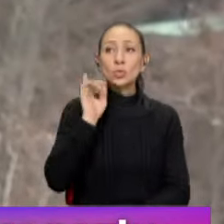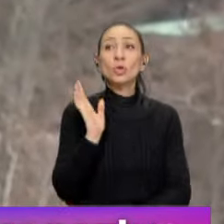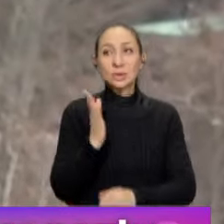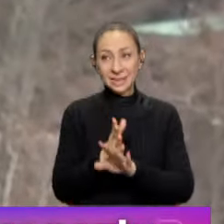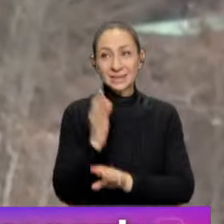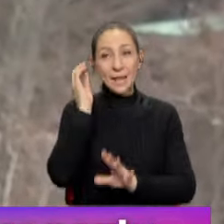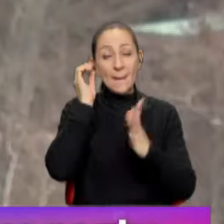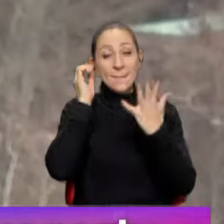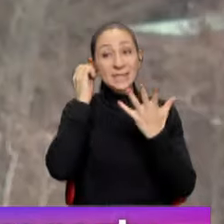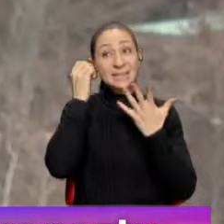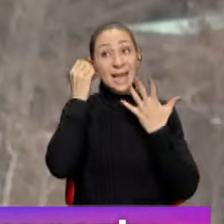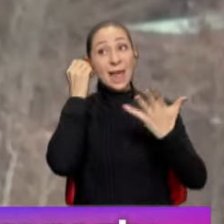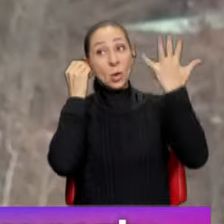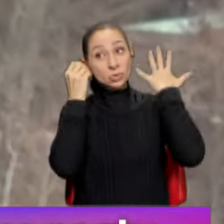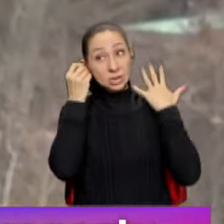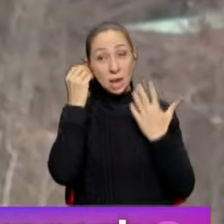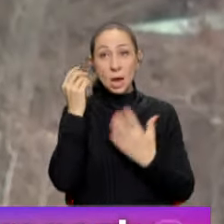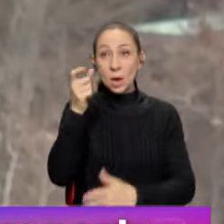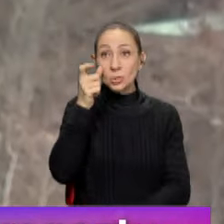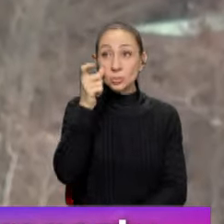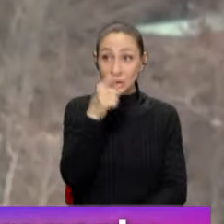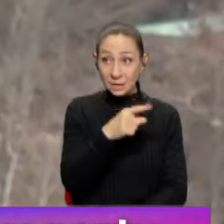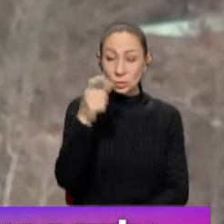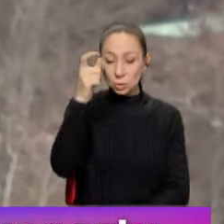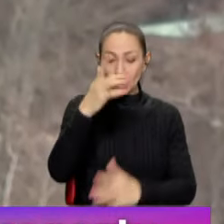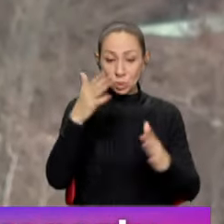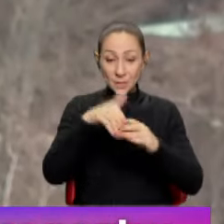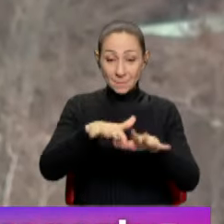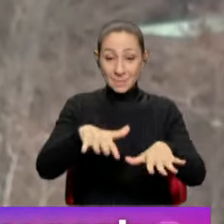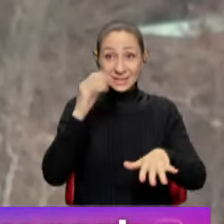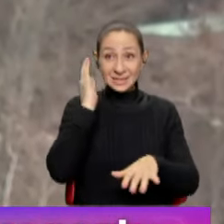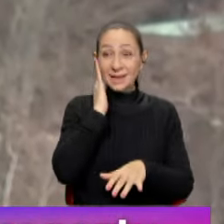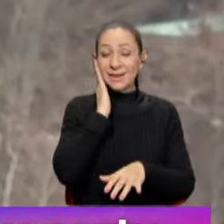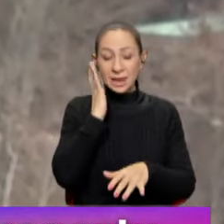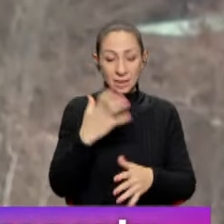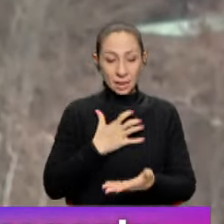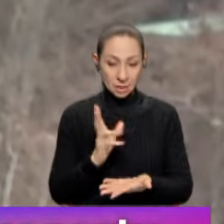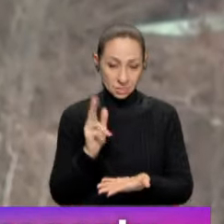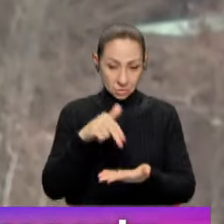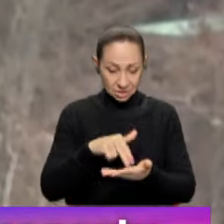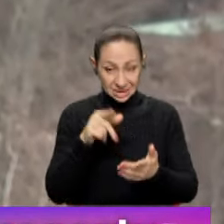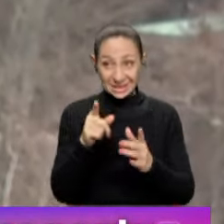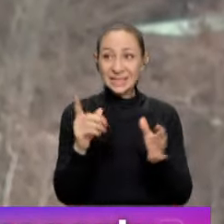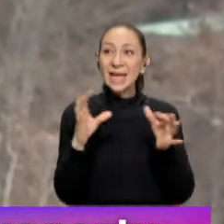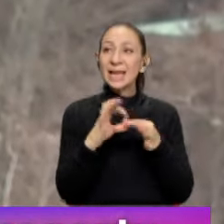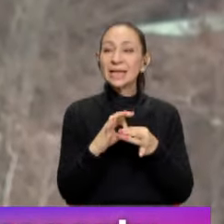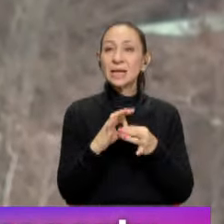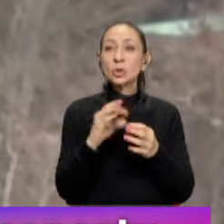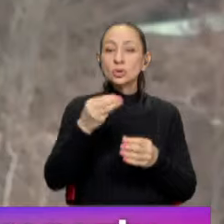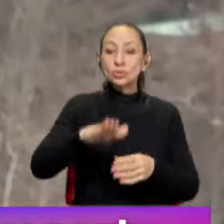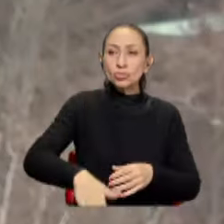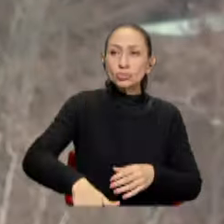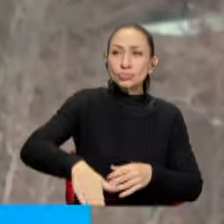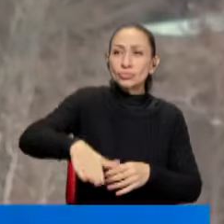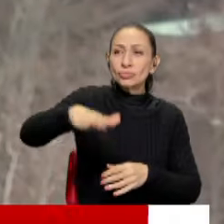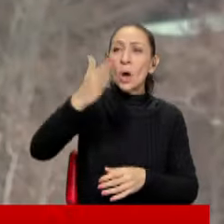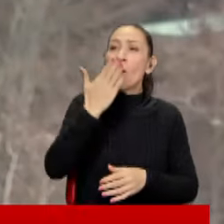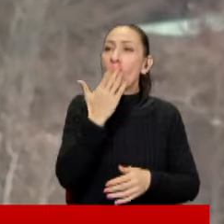aslında. 5 sene öncesinde de Özgür Özel'den Türkiye Büyük Millet Meclisi'nin de kürsüsünde sizinle ilgili, çocukluğunuzla